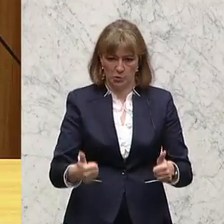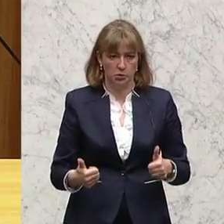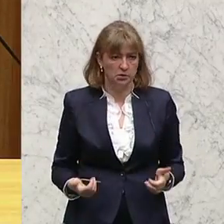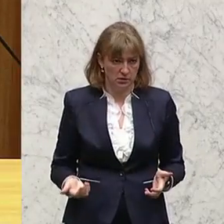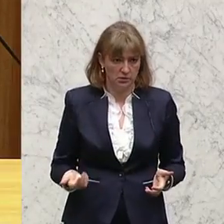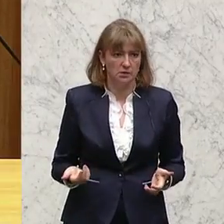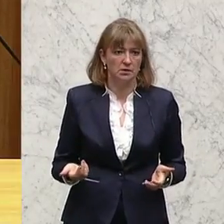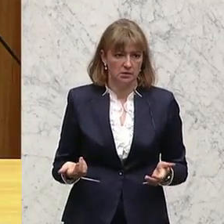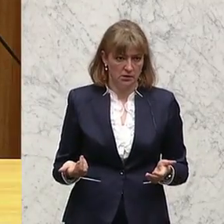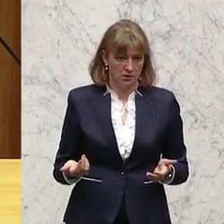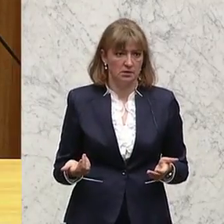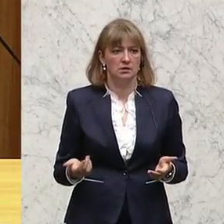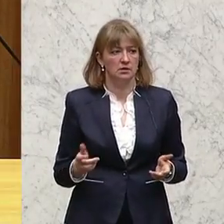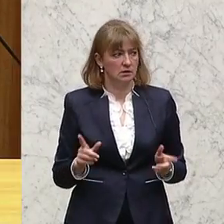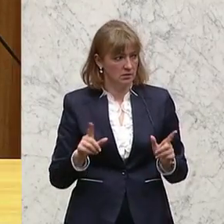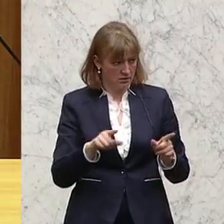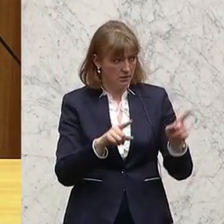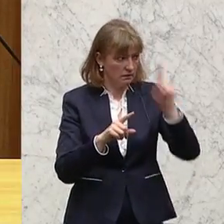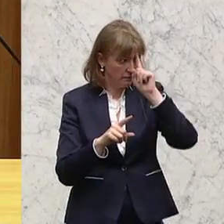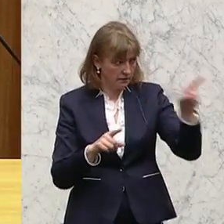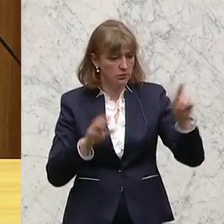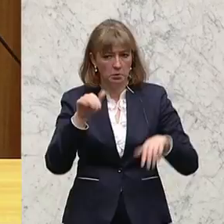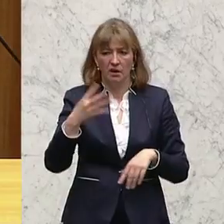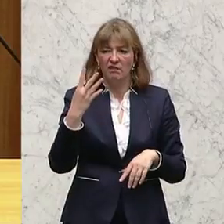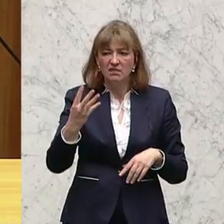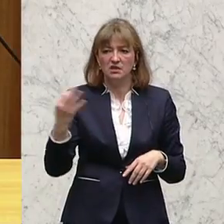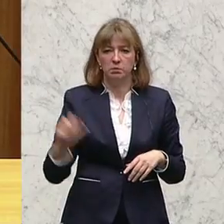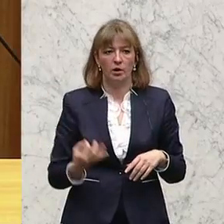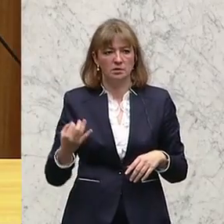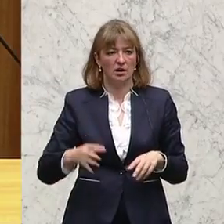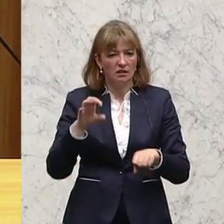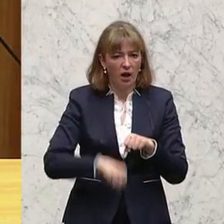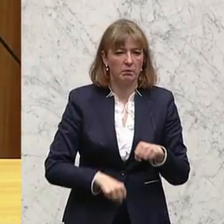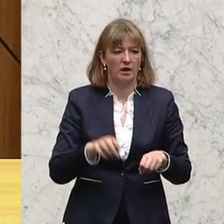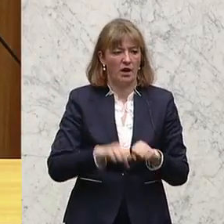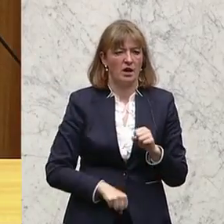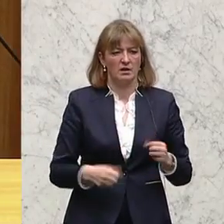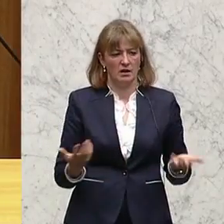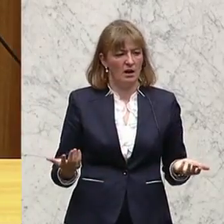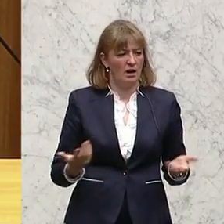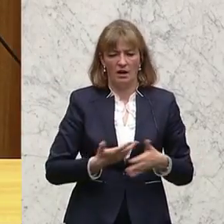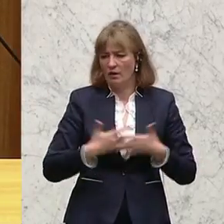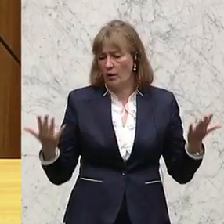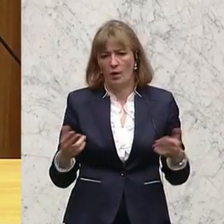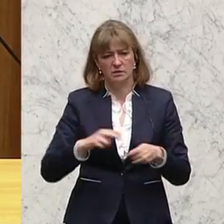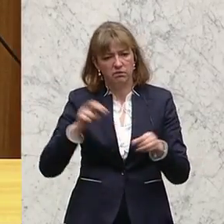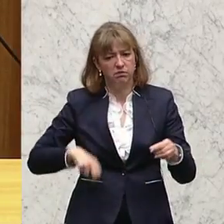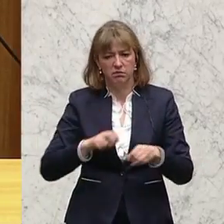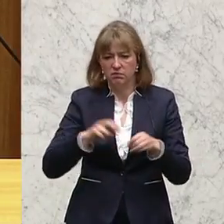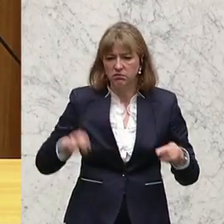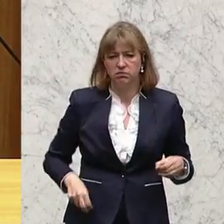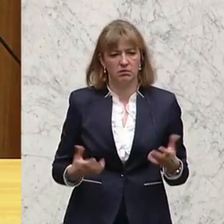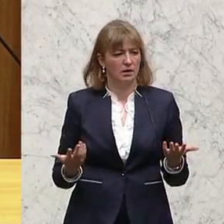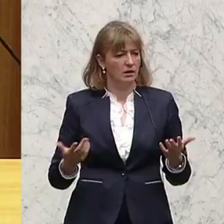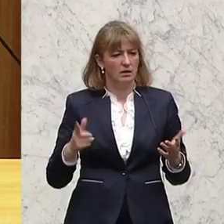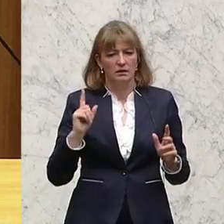mal vorsichtig ausgedrückt. Das wissen Sie. Über 40% Abbrecher, die Dropout-Quote riesig, die